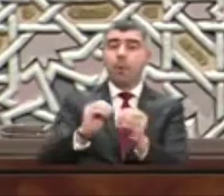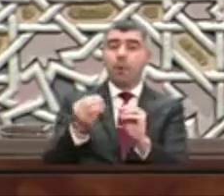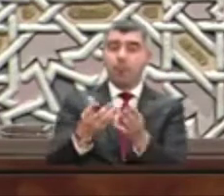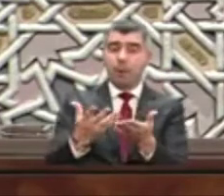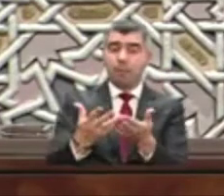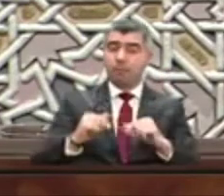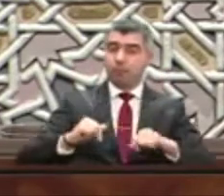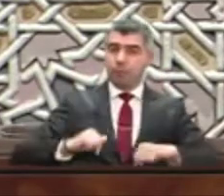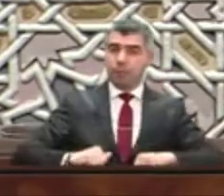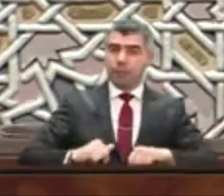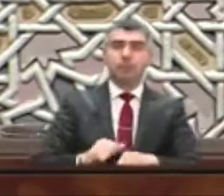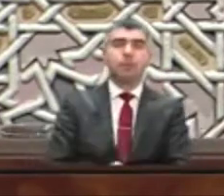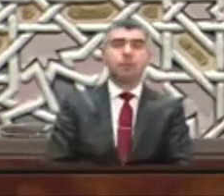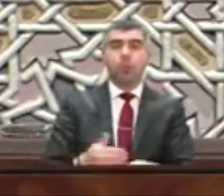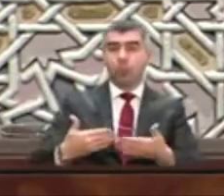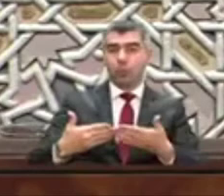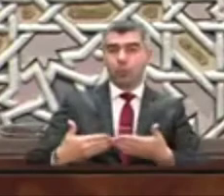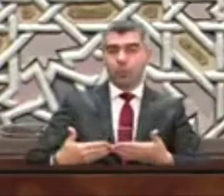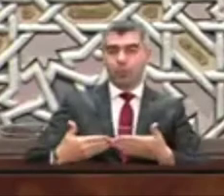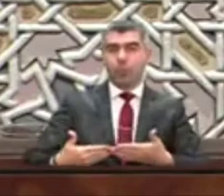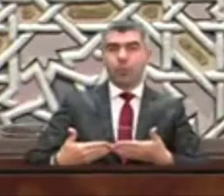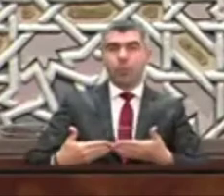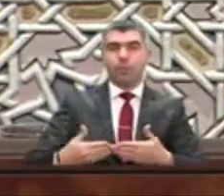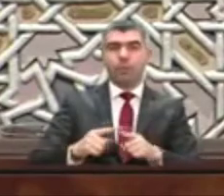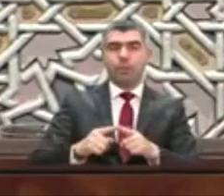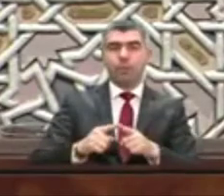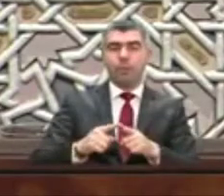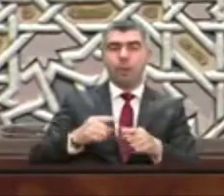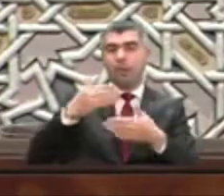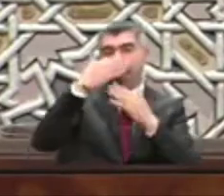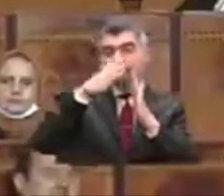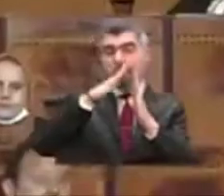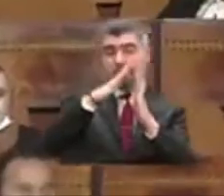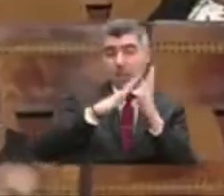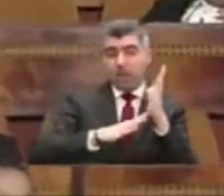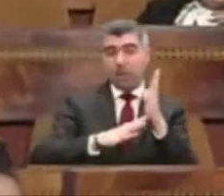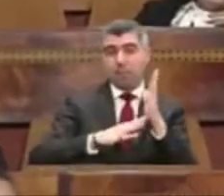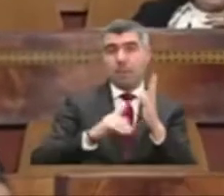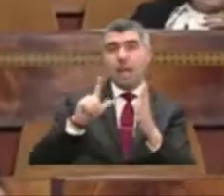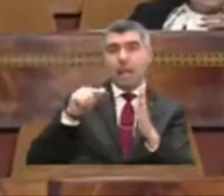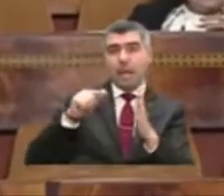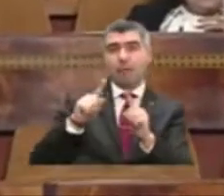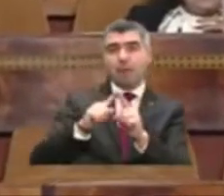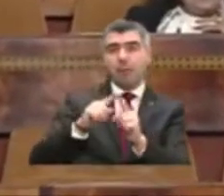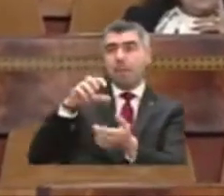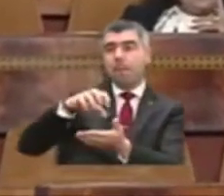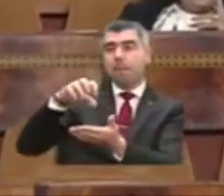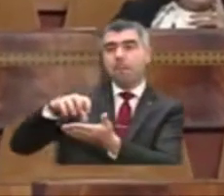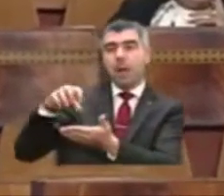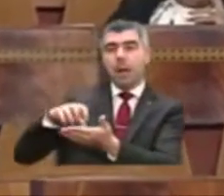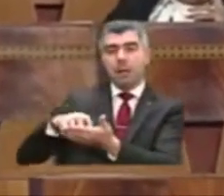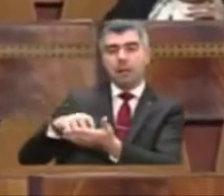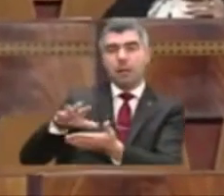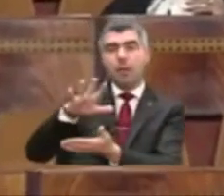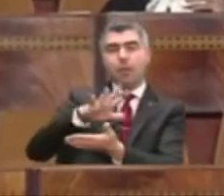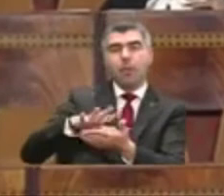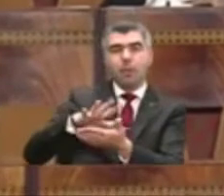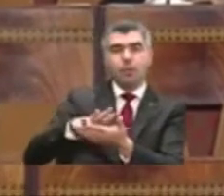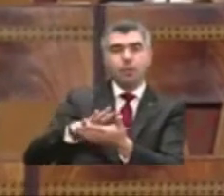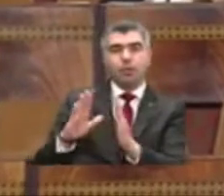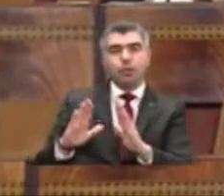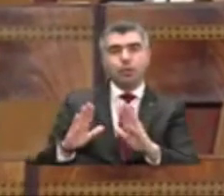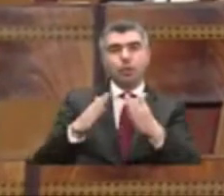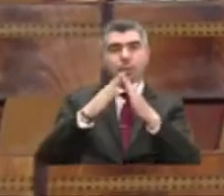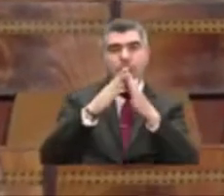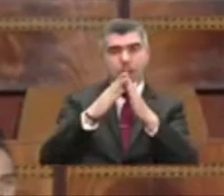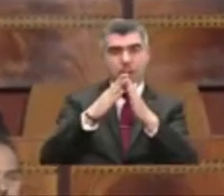اليوم في بلادنا كاين مناطق جبلية وقروية وكذلك مجموعة من المدن اللي